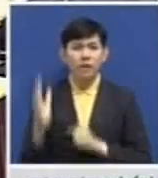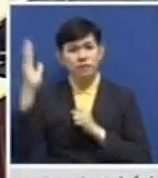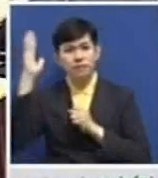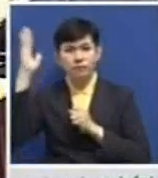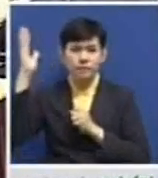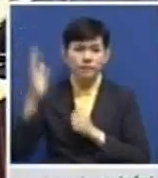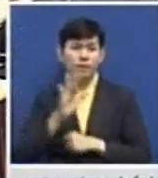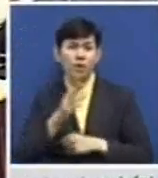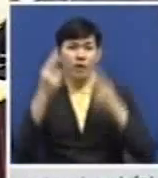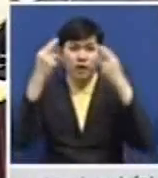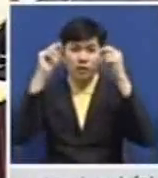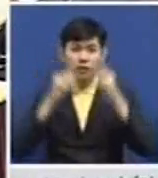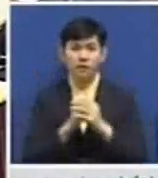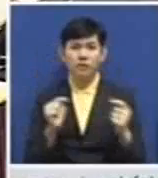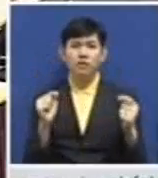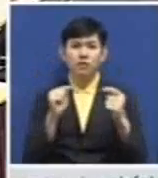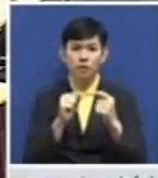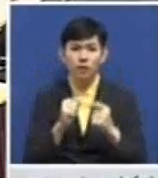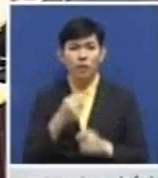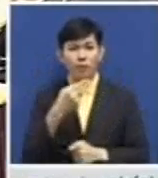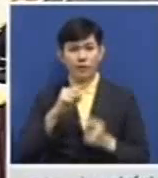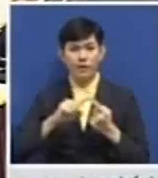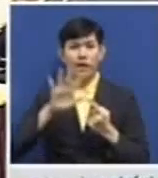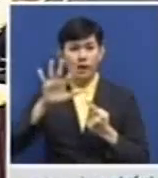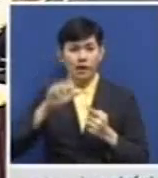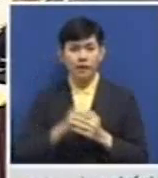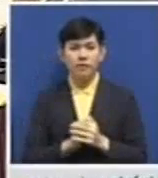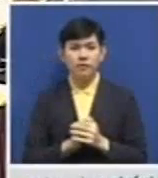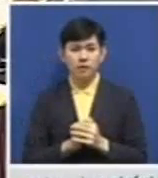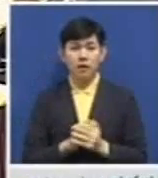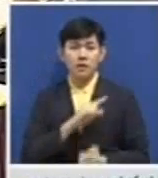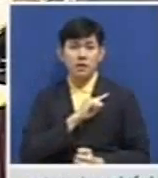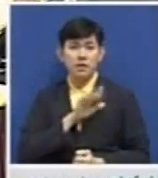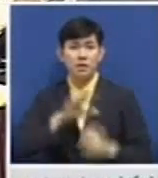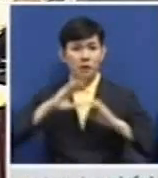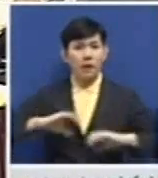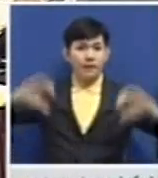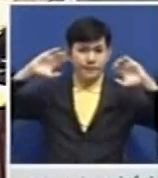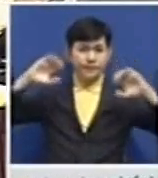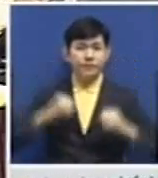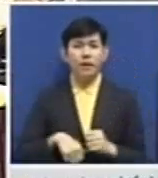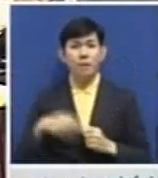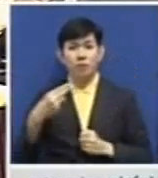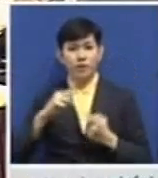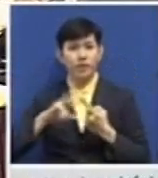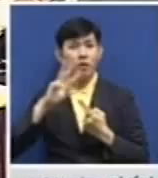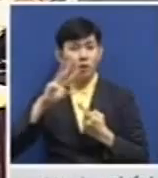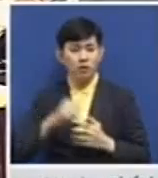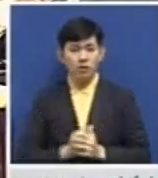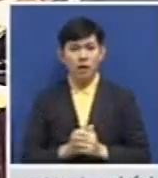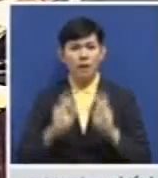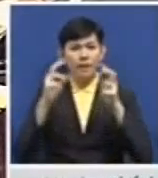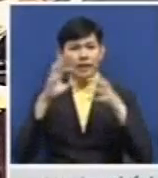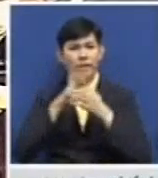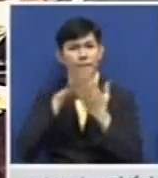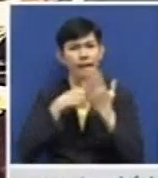นี้ได้สอดคล้องกับหมวดที่5อันว่าด้วยหน้าที่ของรัฐและหมวดที่6ฮะสอดคล้องกับแนวนโยบ